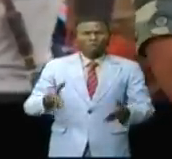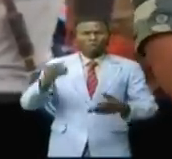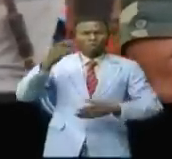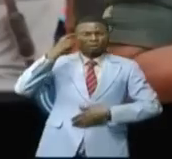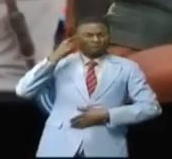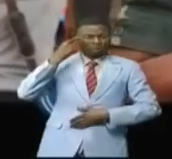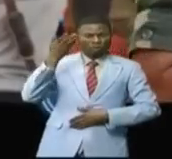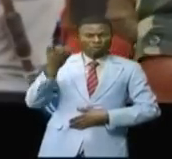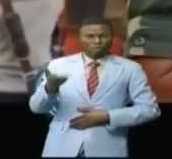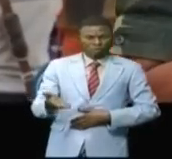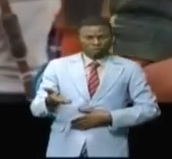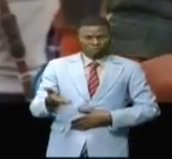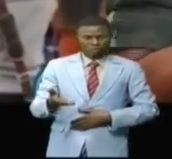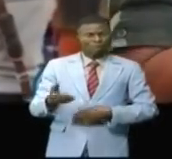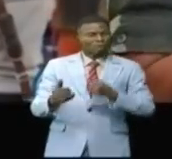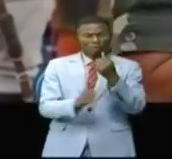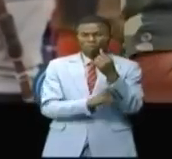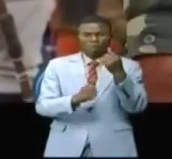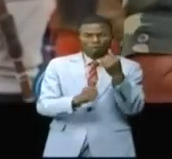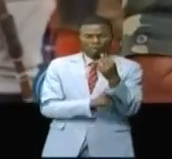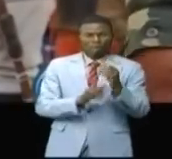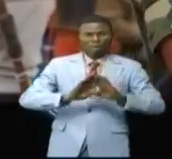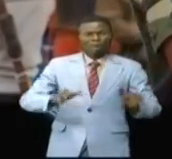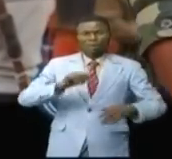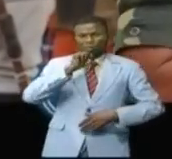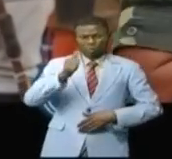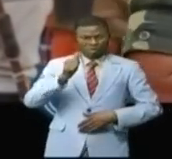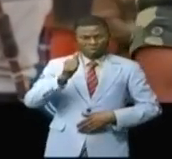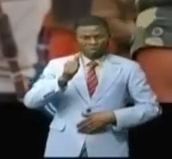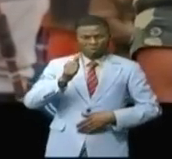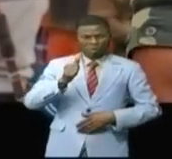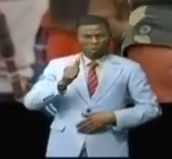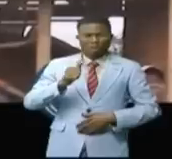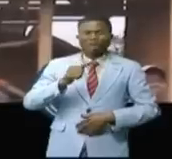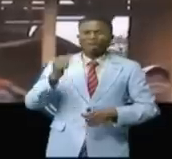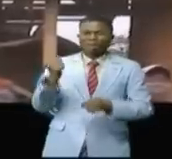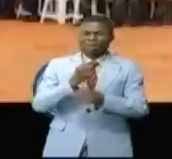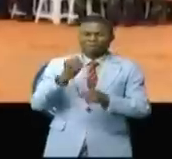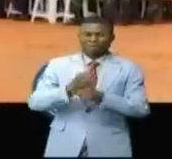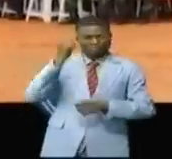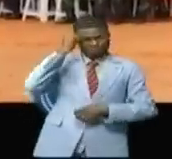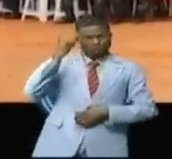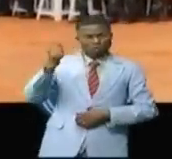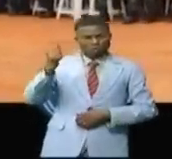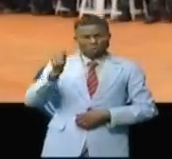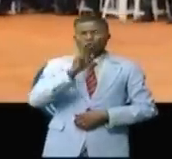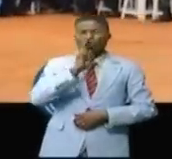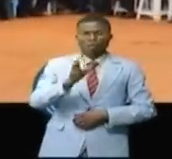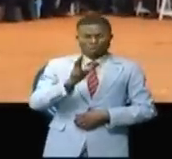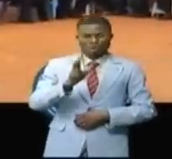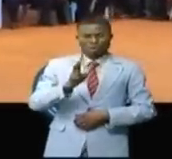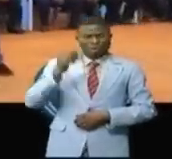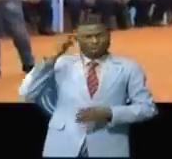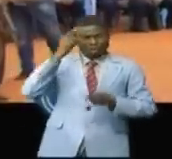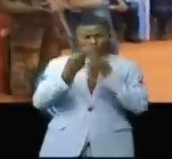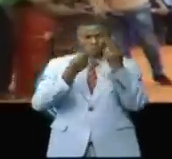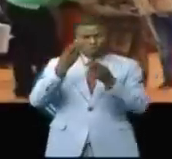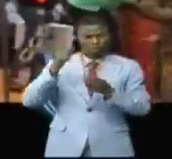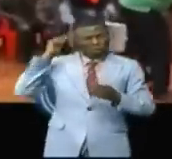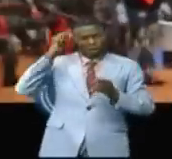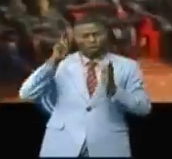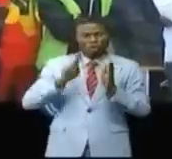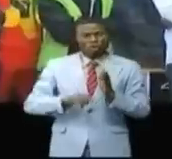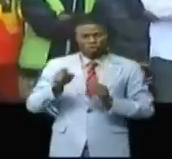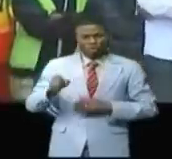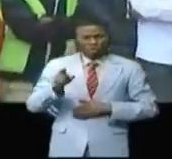sur le terrain personne ne peut aller au delà de cette réalité cette visite du gouverneur abakar bang ou